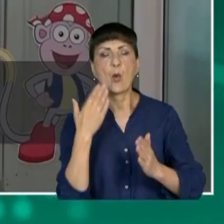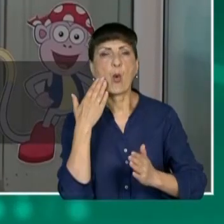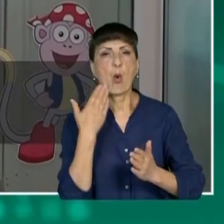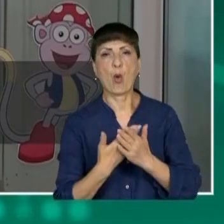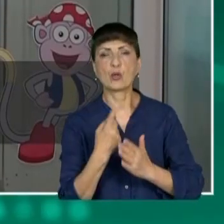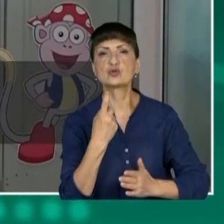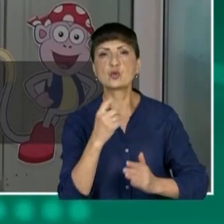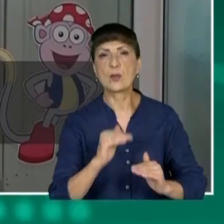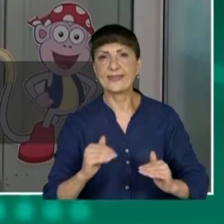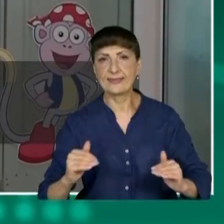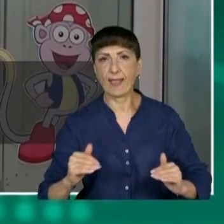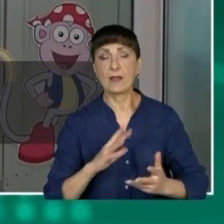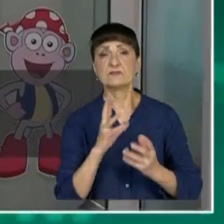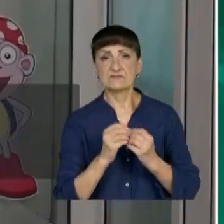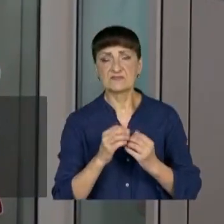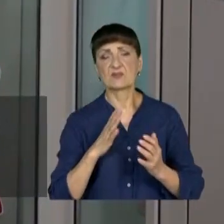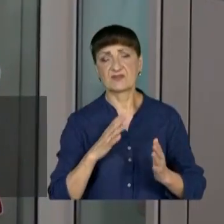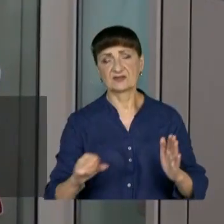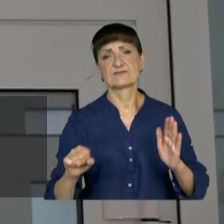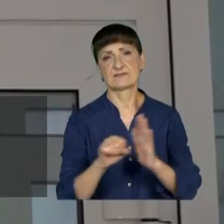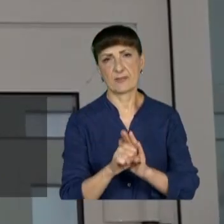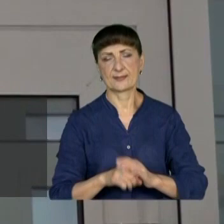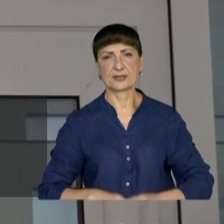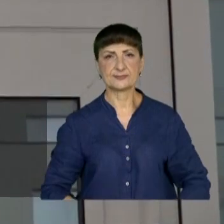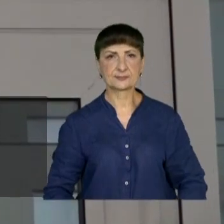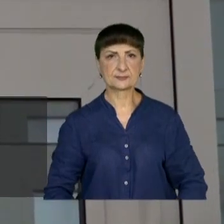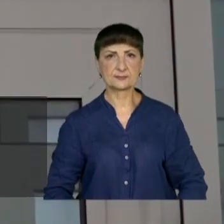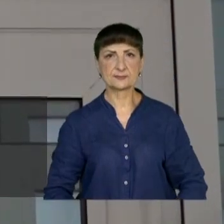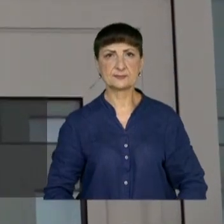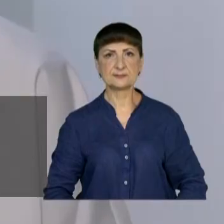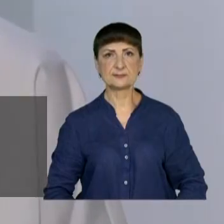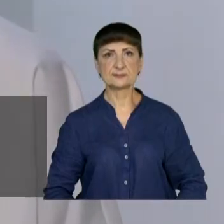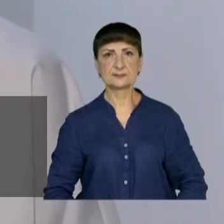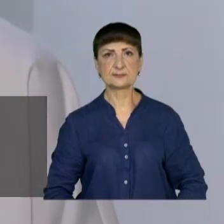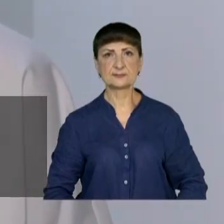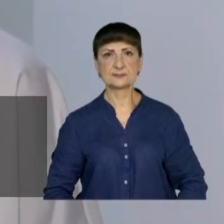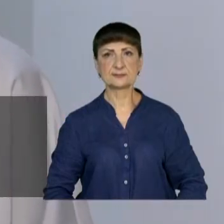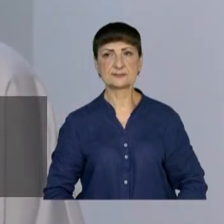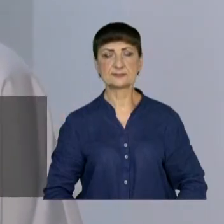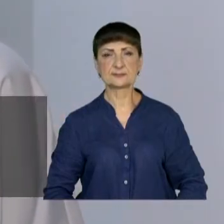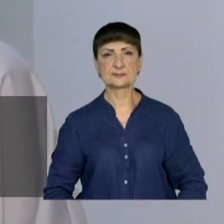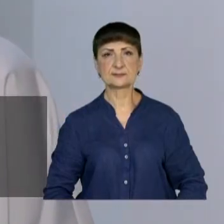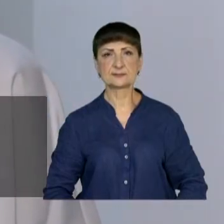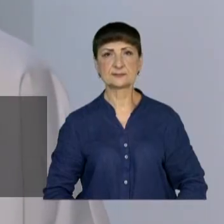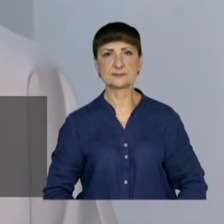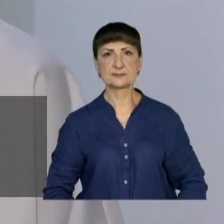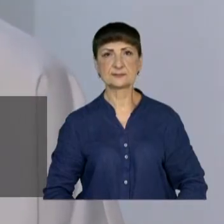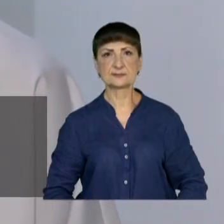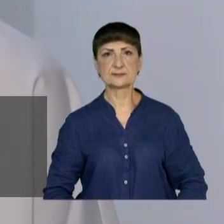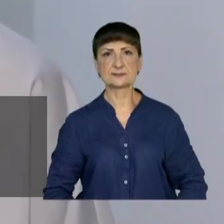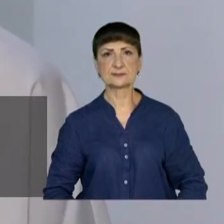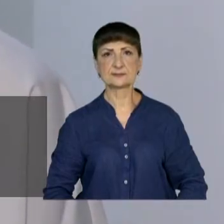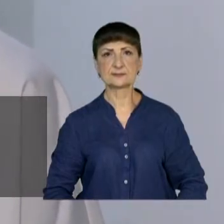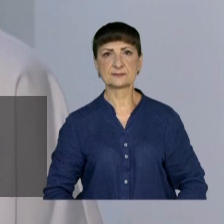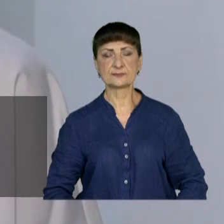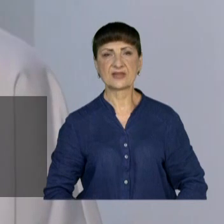и во многих случаях это приводит к непоправимым последствиям. 25 тамыз күні сағат 1:30-да